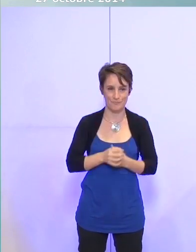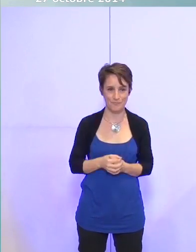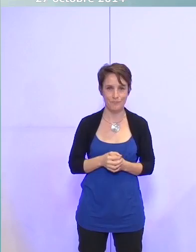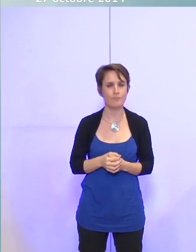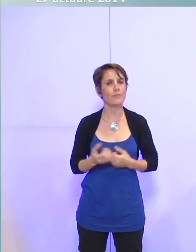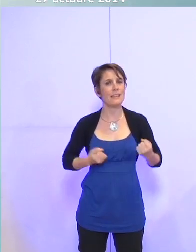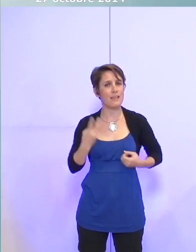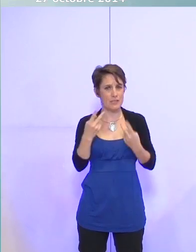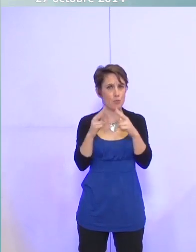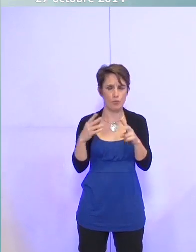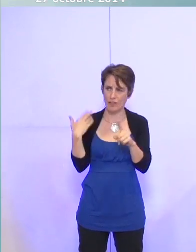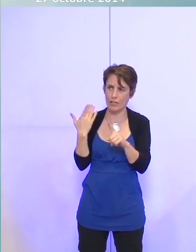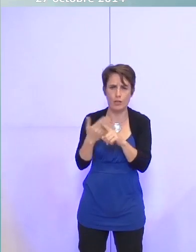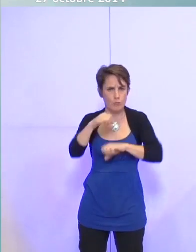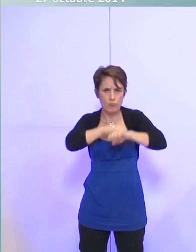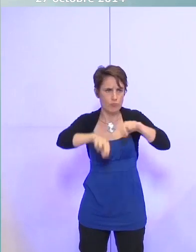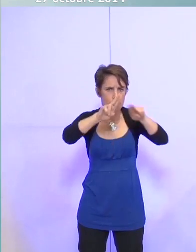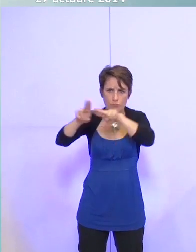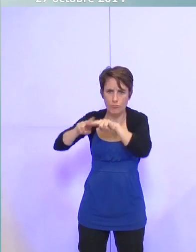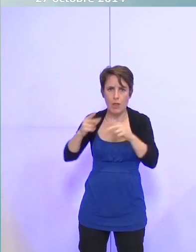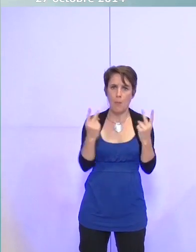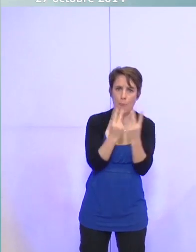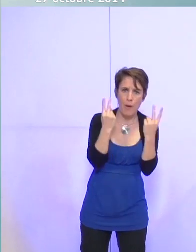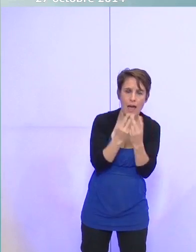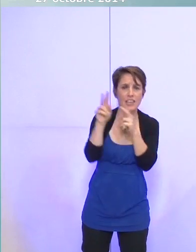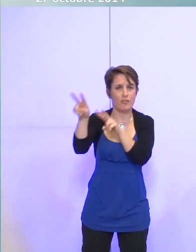années non seulement les parcs et jardins, mais aussi